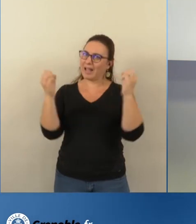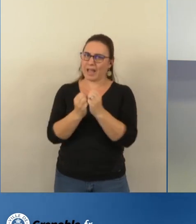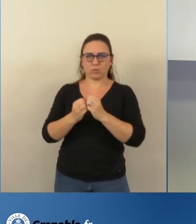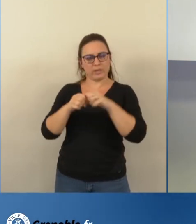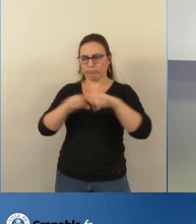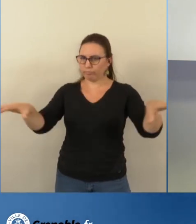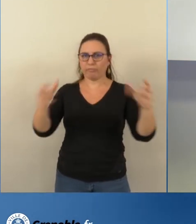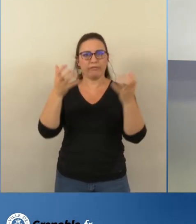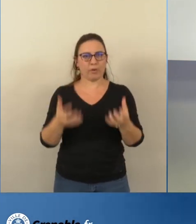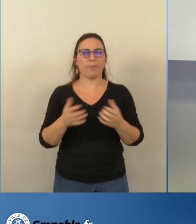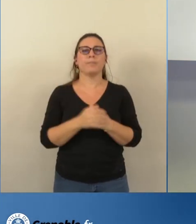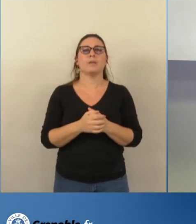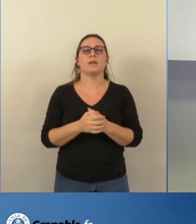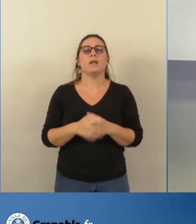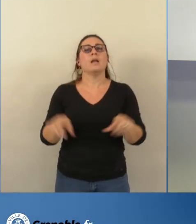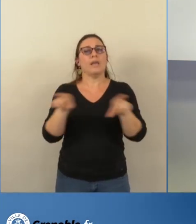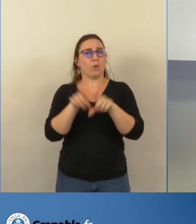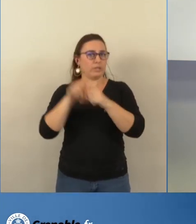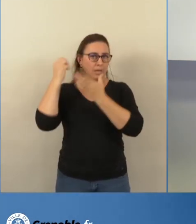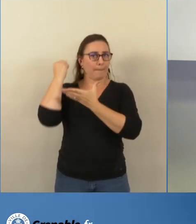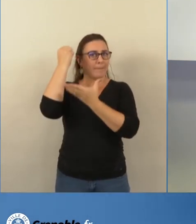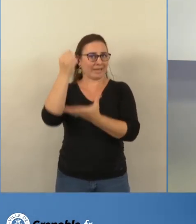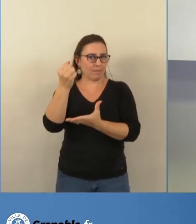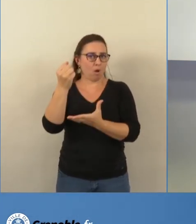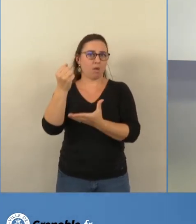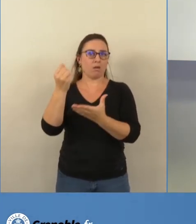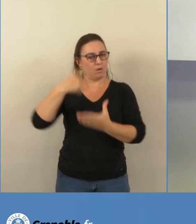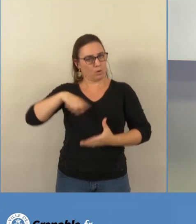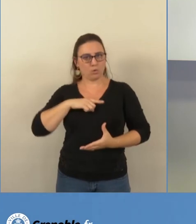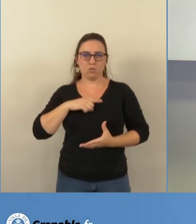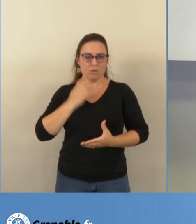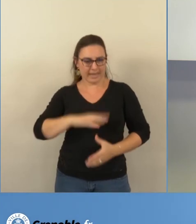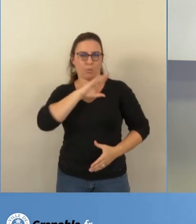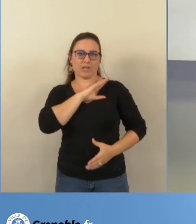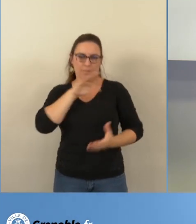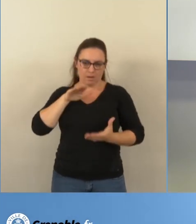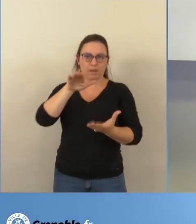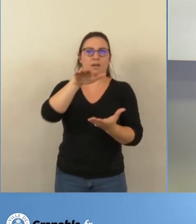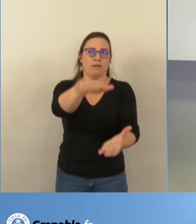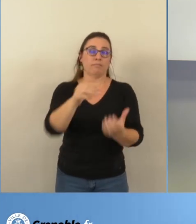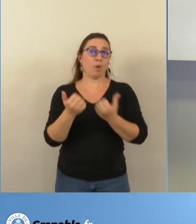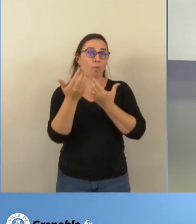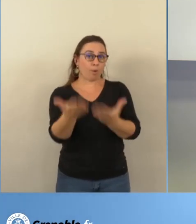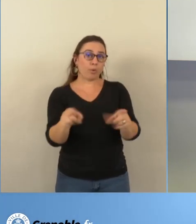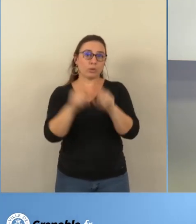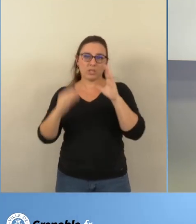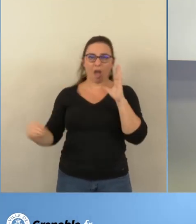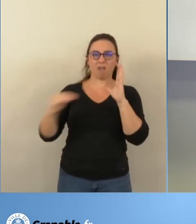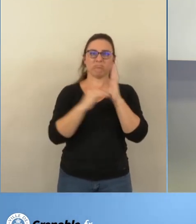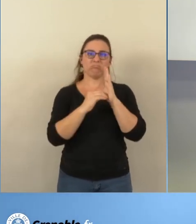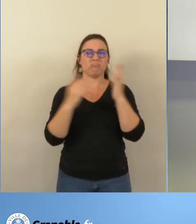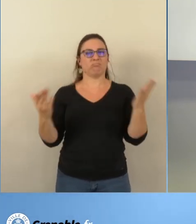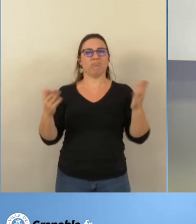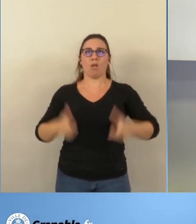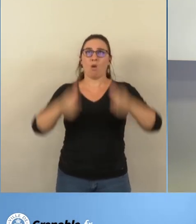également parce que le patrimoine en somme les dépositaires et nous le transmettons nous vous proposons d'entériner le classement comme monument